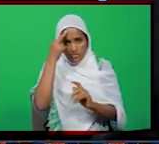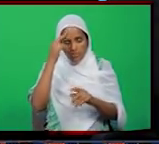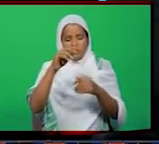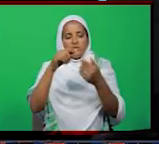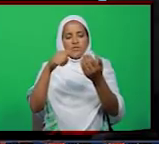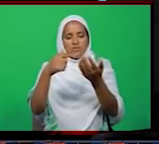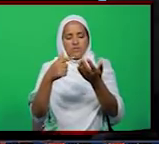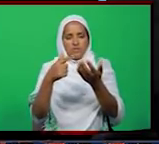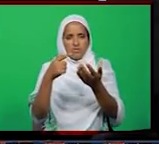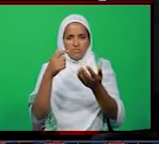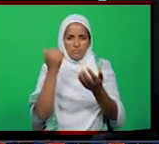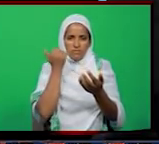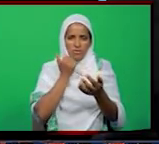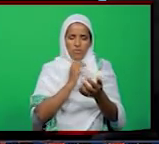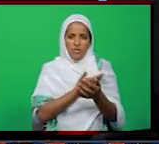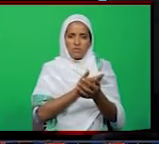እመቤታችን